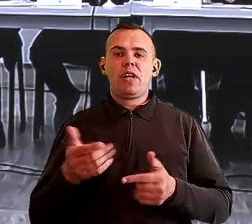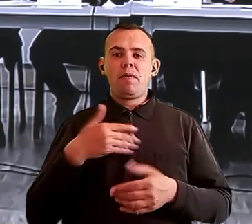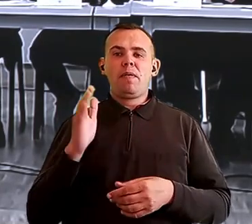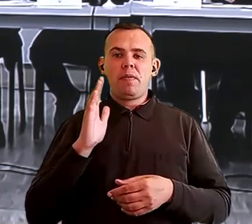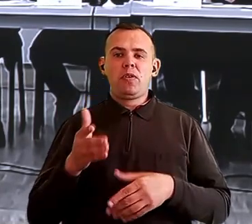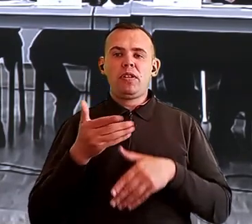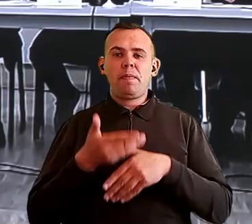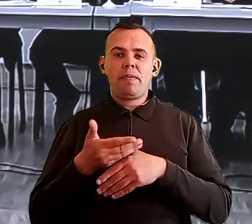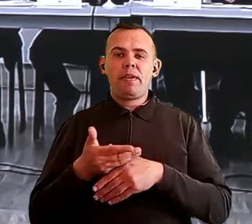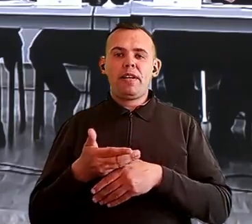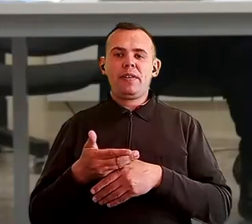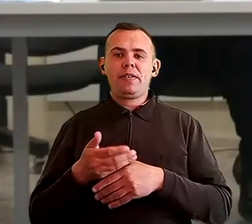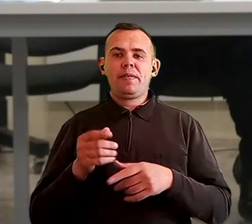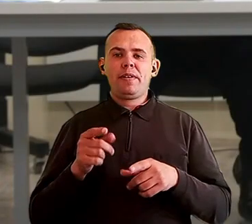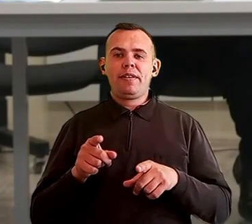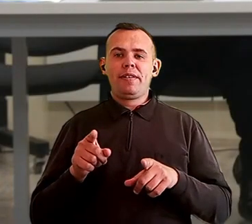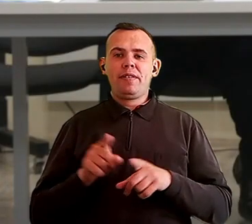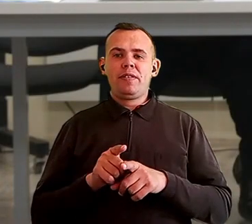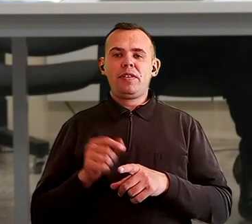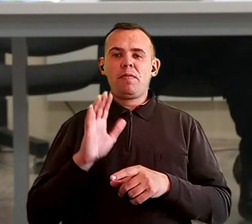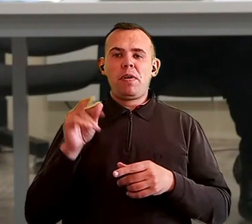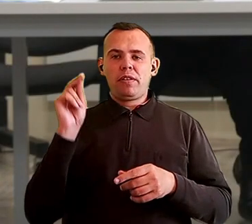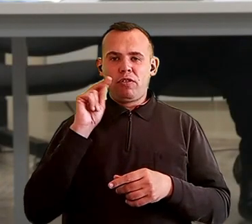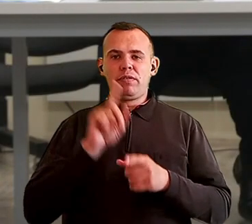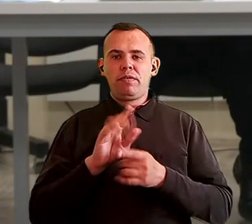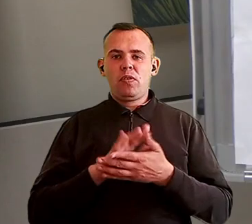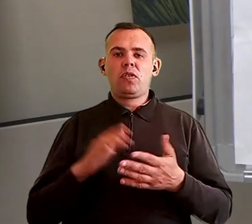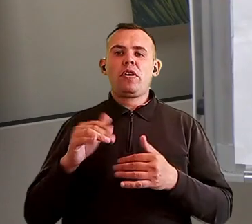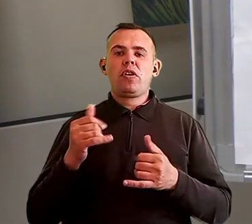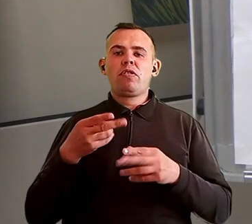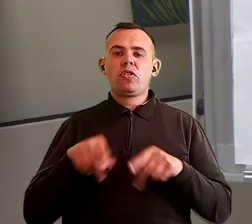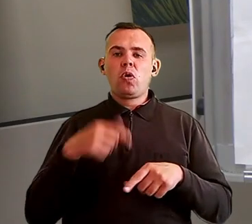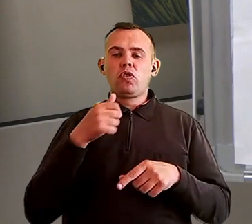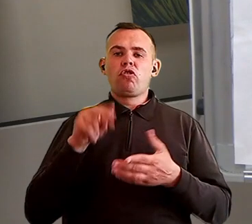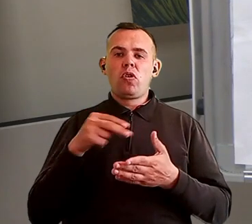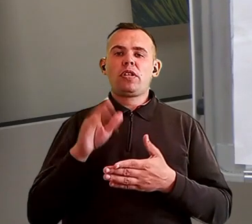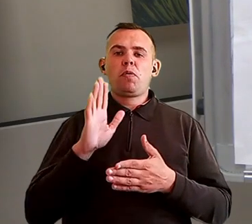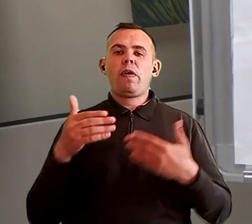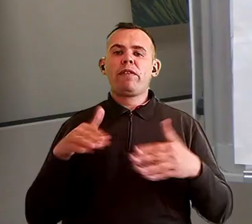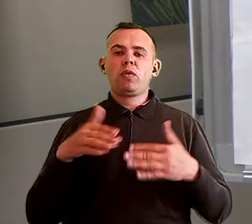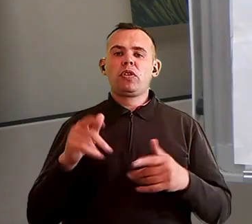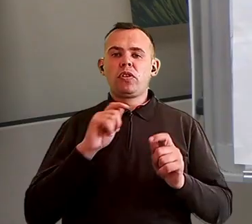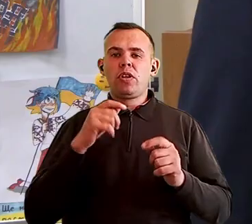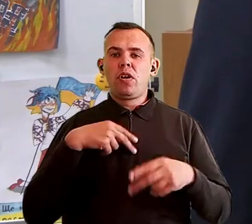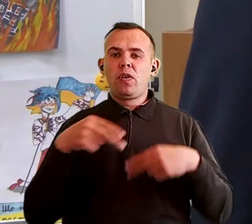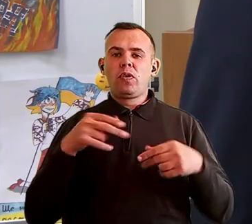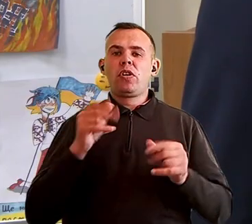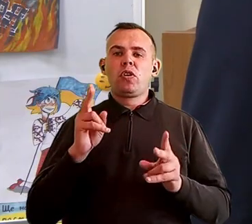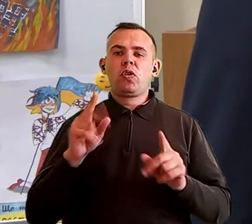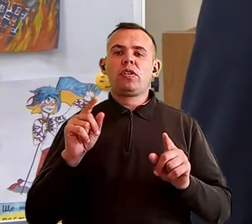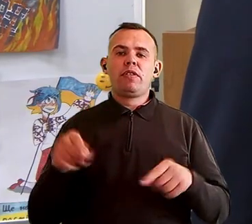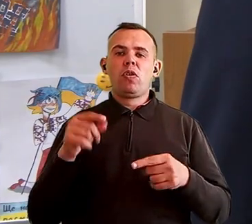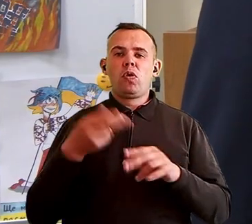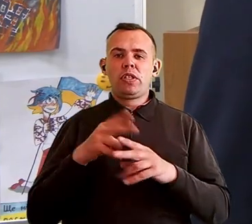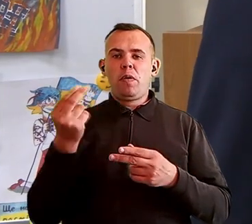аспірантам, молодим вченим у цьому. І цьогоріч в Черкасах будуть випускники, нагородять і тих, хто створив ось ці малюнки, додав